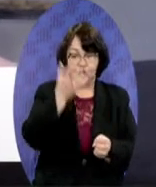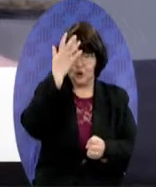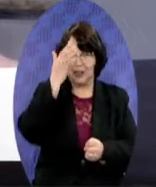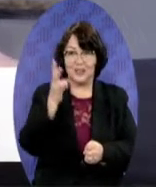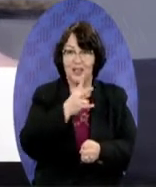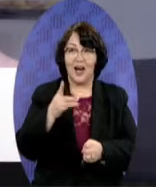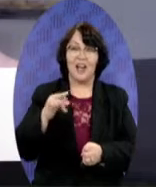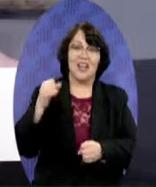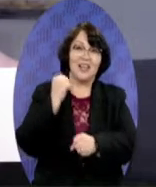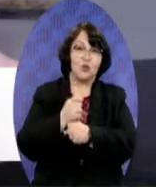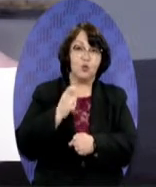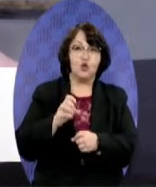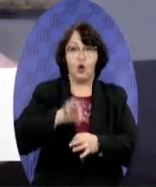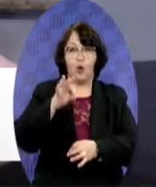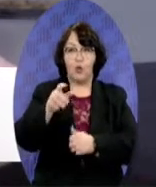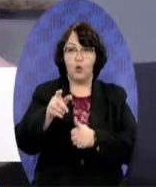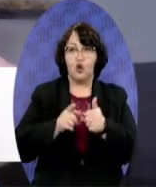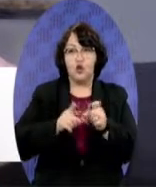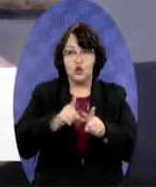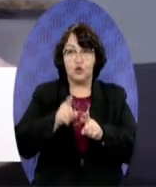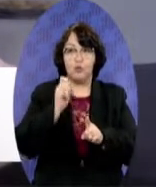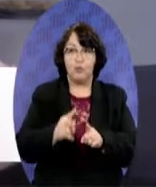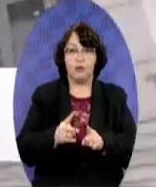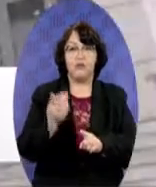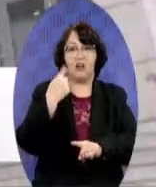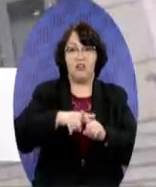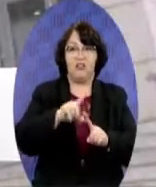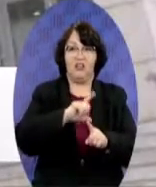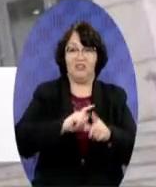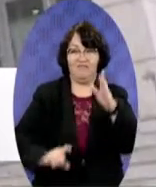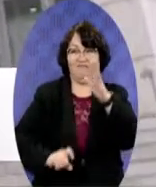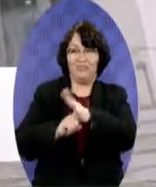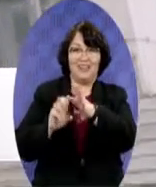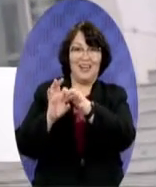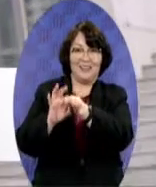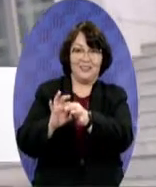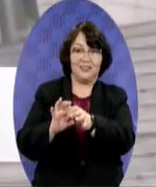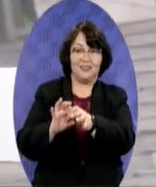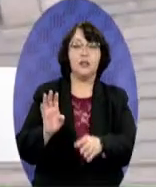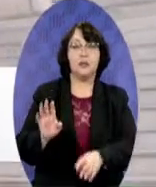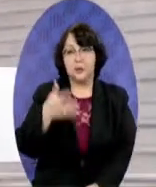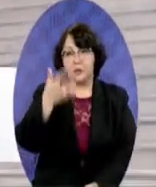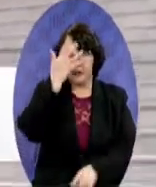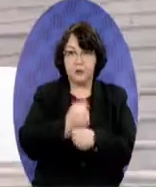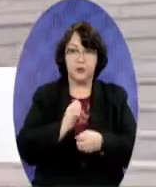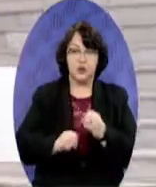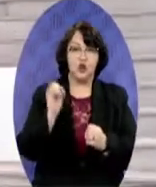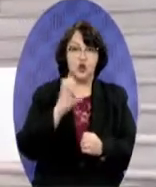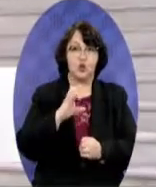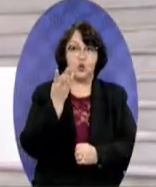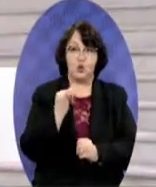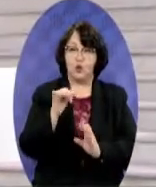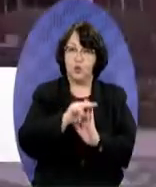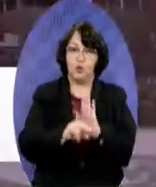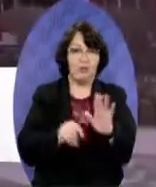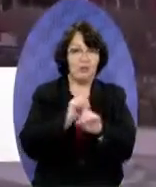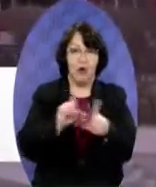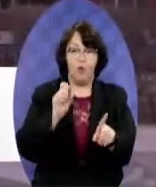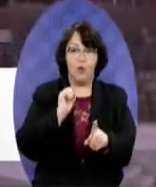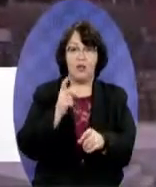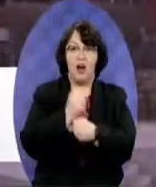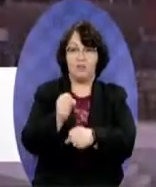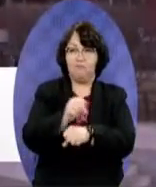сонгуульд өрсөлдсөн тохиолдолд буцаж ирэх нь бол хязгаарлагддаг. Төрийн албан хаагч ажил үүргээ гүйцэтгэж байхдаа ёс зүйн зөрчил гаргасан бол үүрэгт ажиллаас